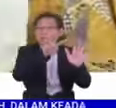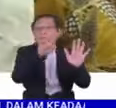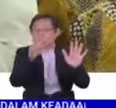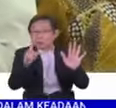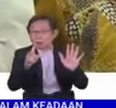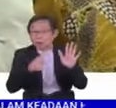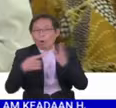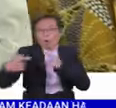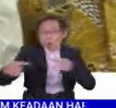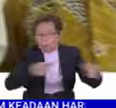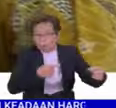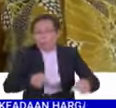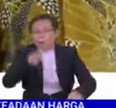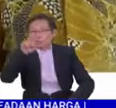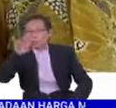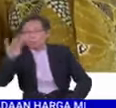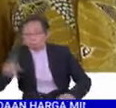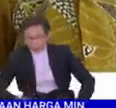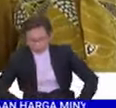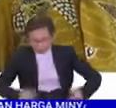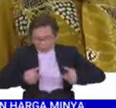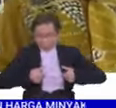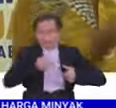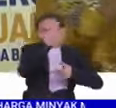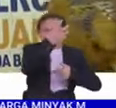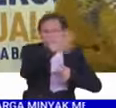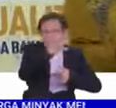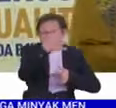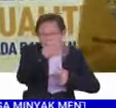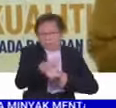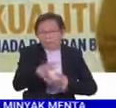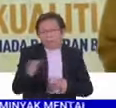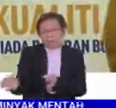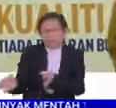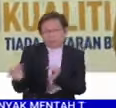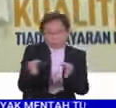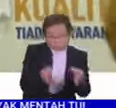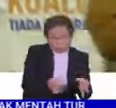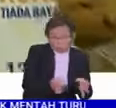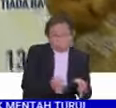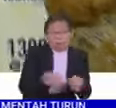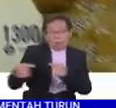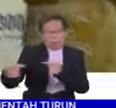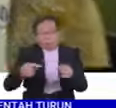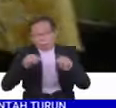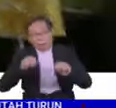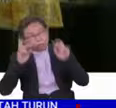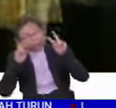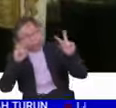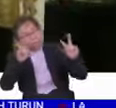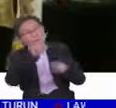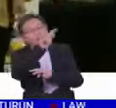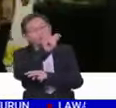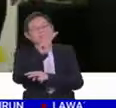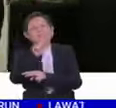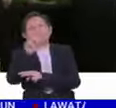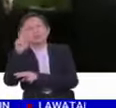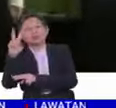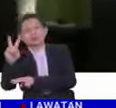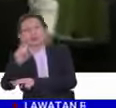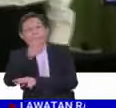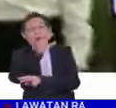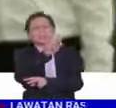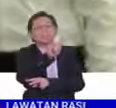27 daripadanya disiarkan secara langsung dan 14 lagi siaran tertunda. Kesemua perlawanan ini boleh ditonton di saluran TV2, TV